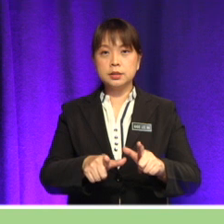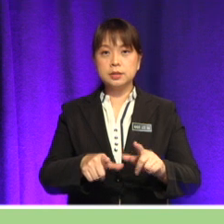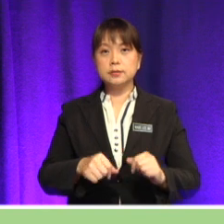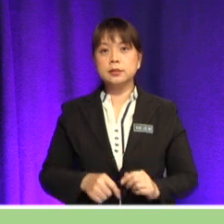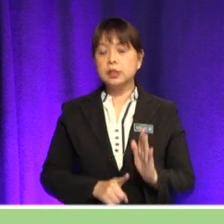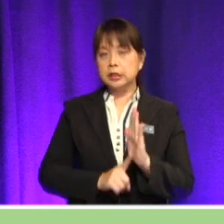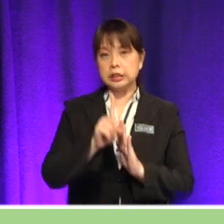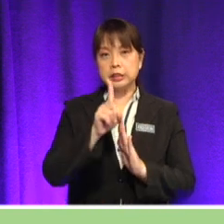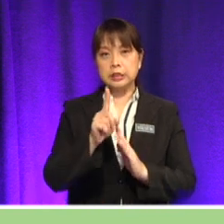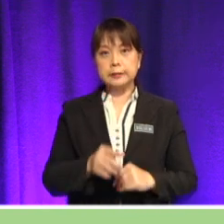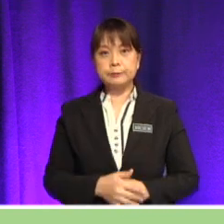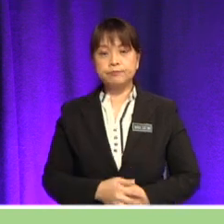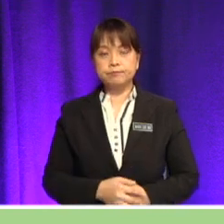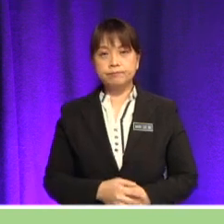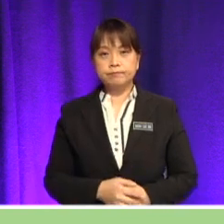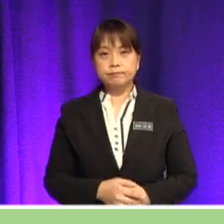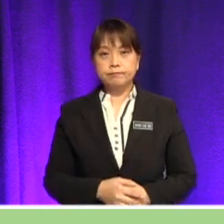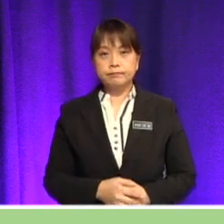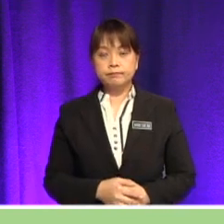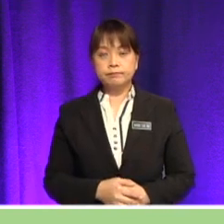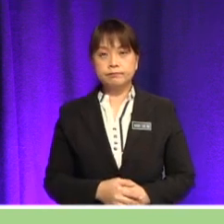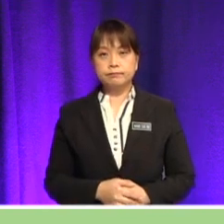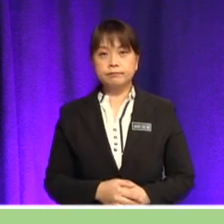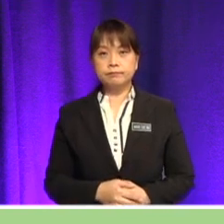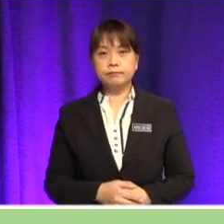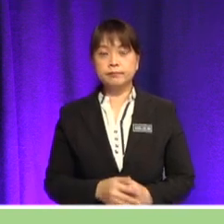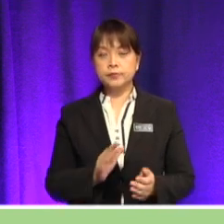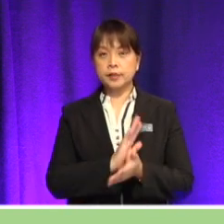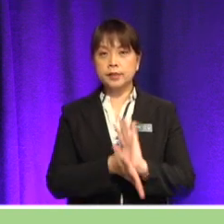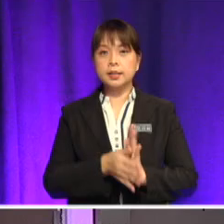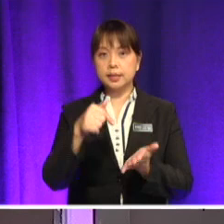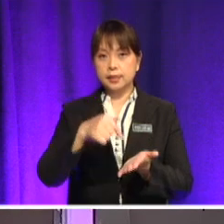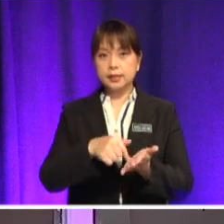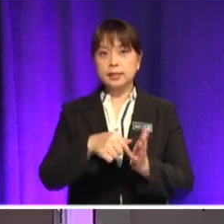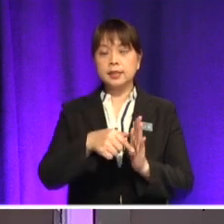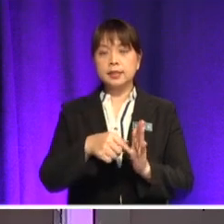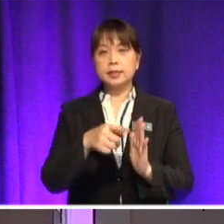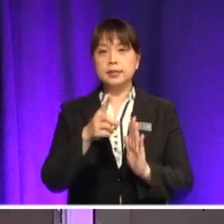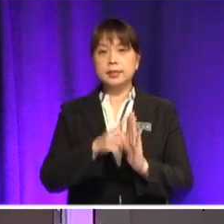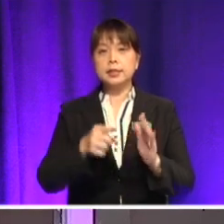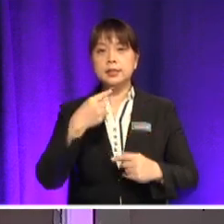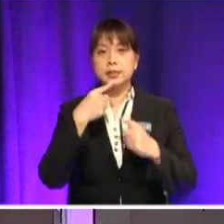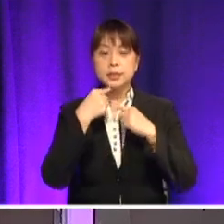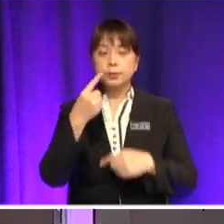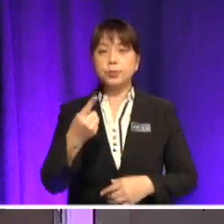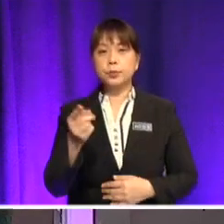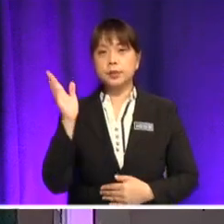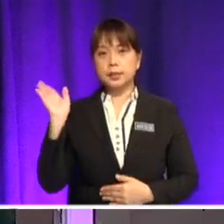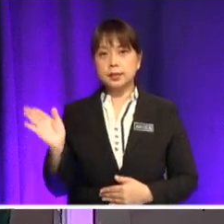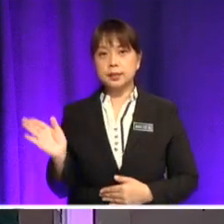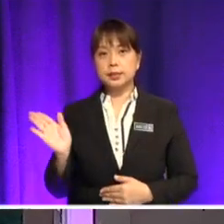Jadi hal ini disebut dikenal sebagai kesan pencuri Oke